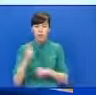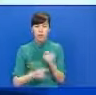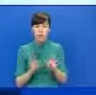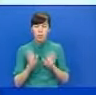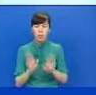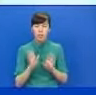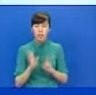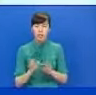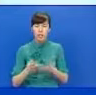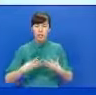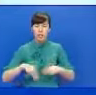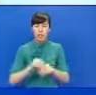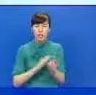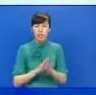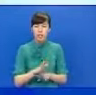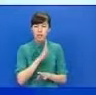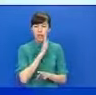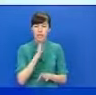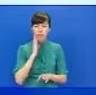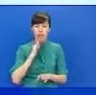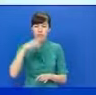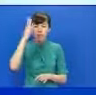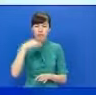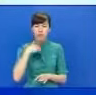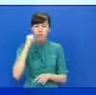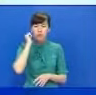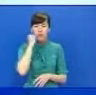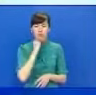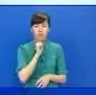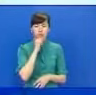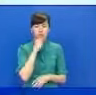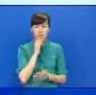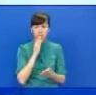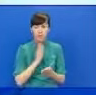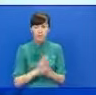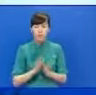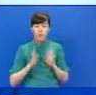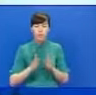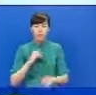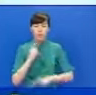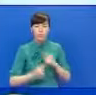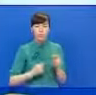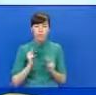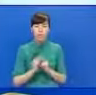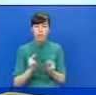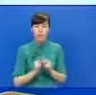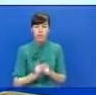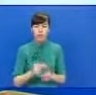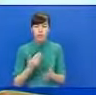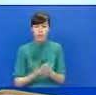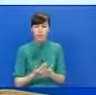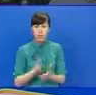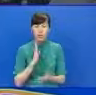толық отбасы. Атасы мен апасы бар, әкесі мен шешесі бар. Тек сондай ұрпақ тәрбиелетінен мынау дәлел осы